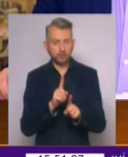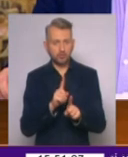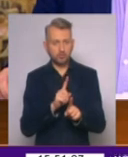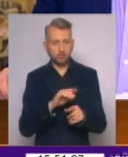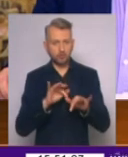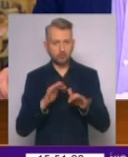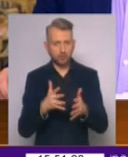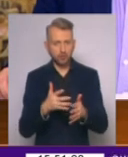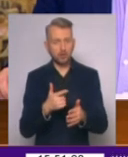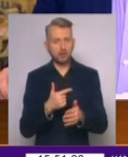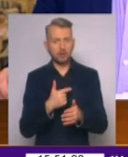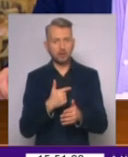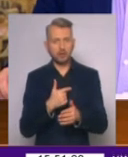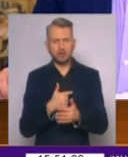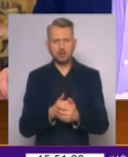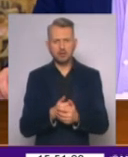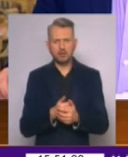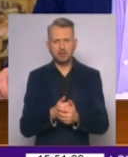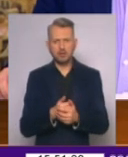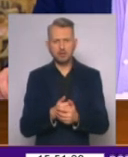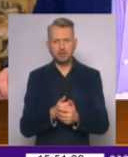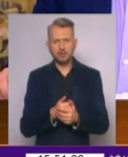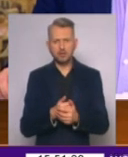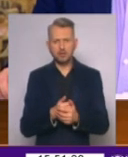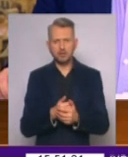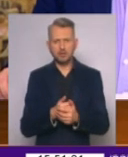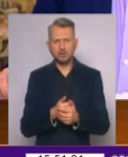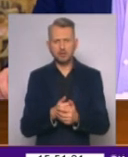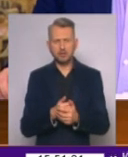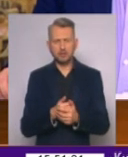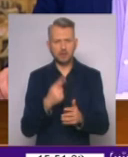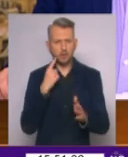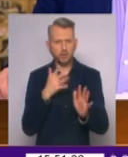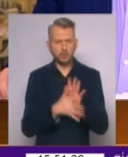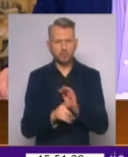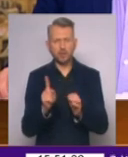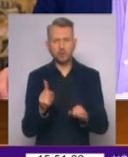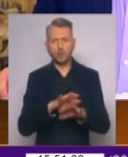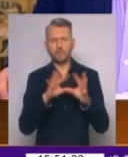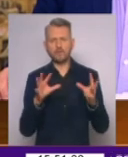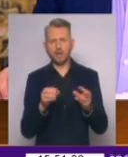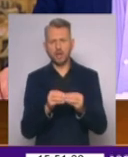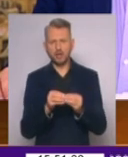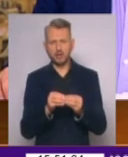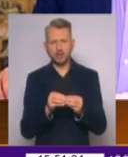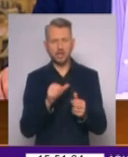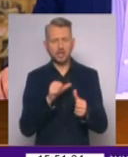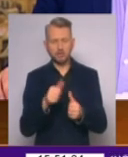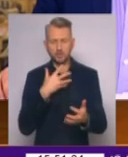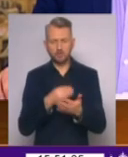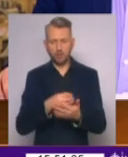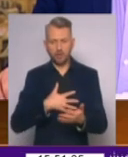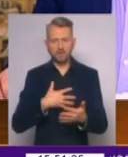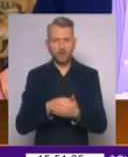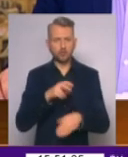прийшло, знаєте, чудо горохове, що світ не бачив. Тобто, не розумієте, що взагалі, крім свого власного лікаря, людина взагалі